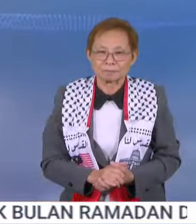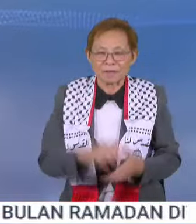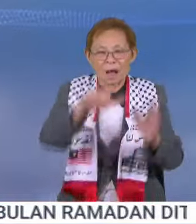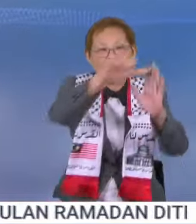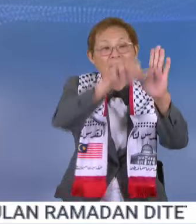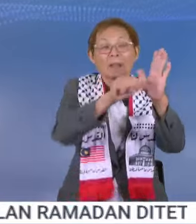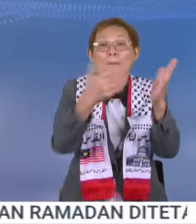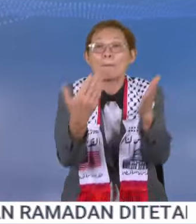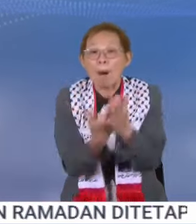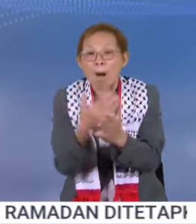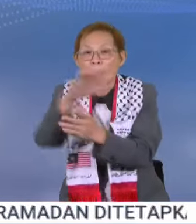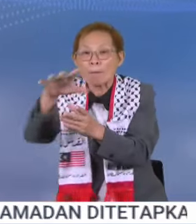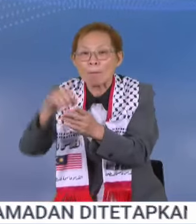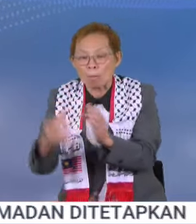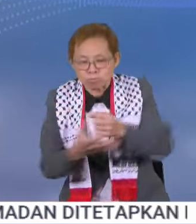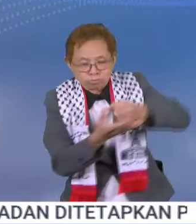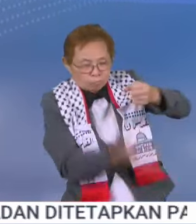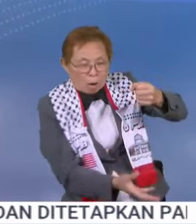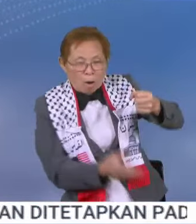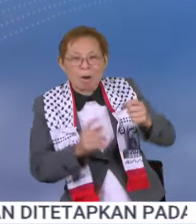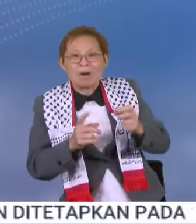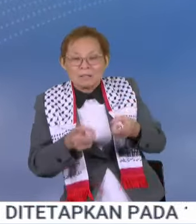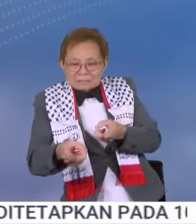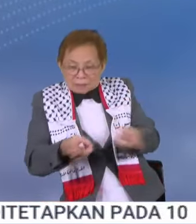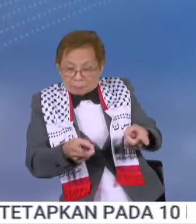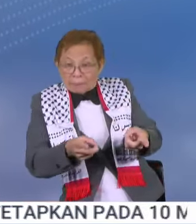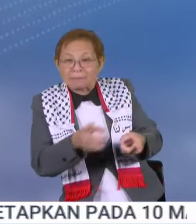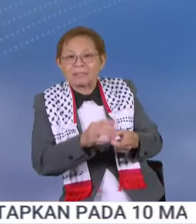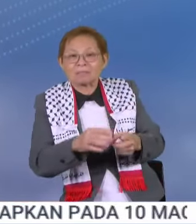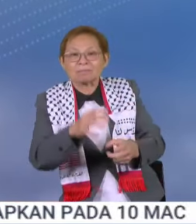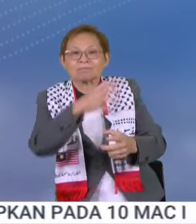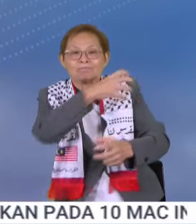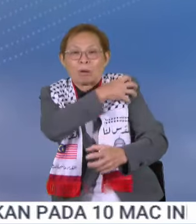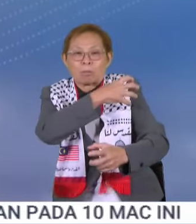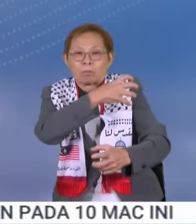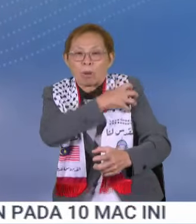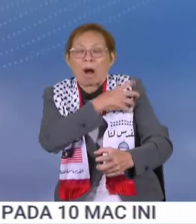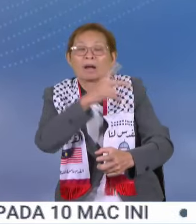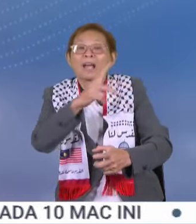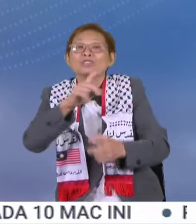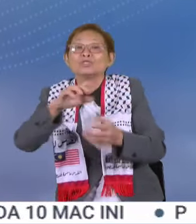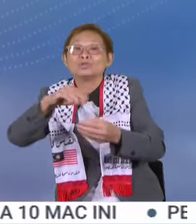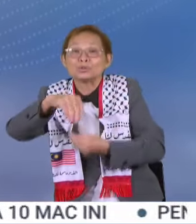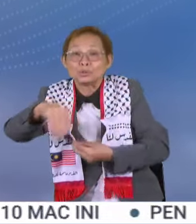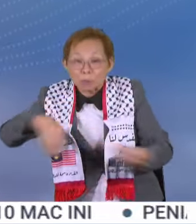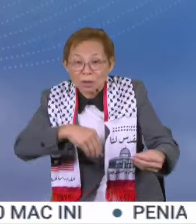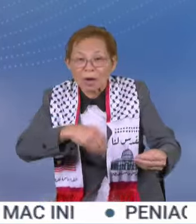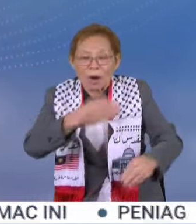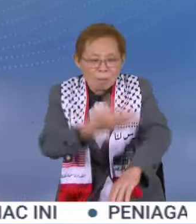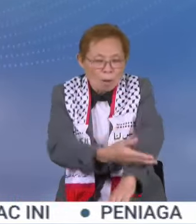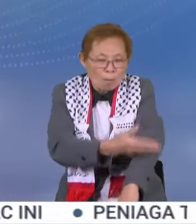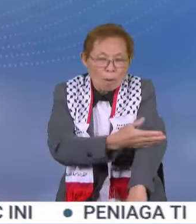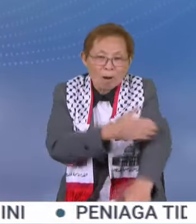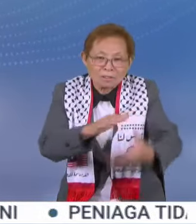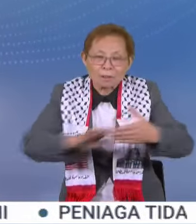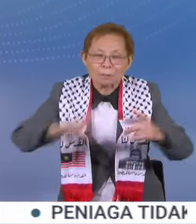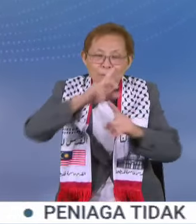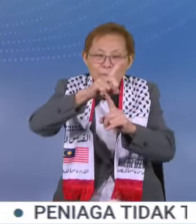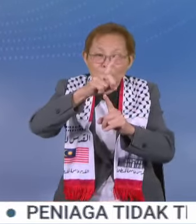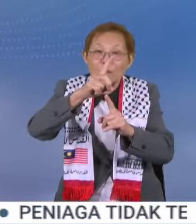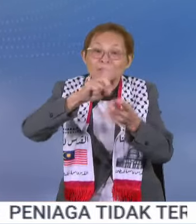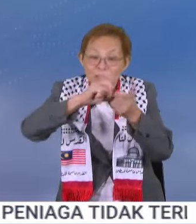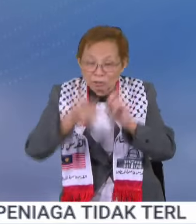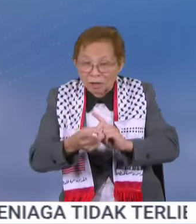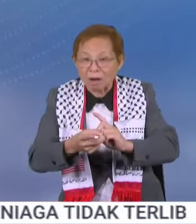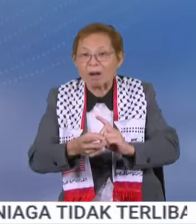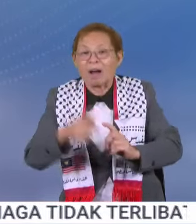Akta baru merangkumi peruntukan berhubung tata cara dan penguatkuasaan kill switch untuk meningkatkan keselamatan digital akan turut